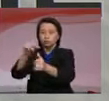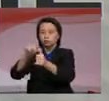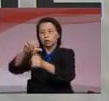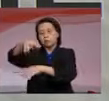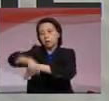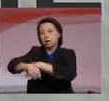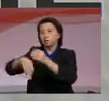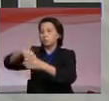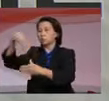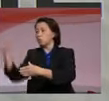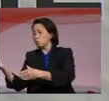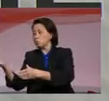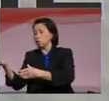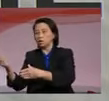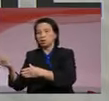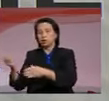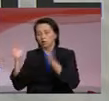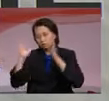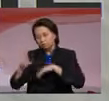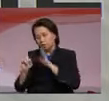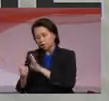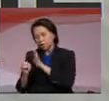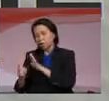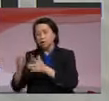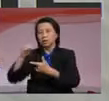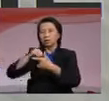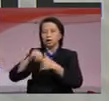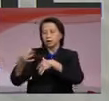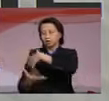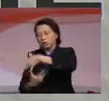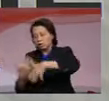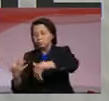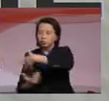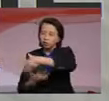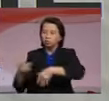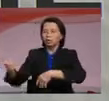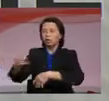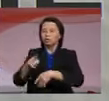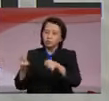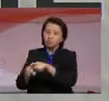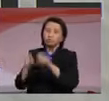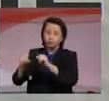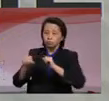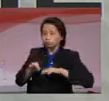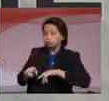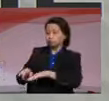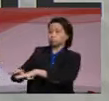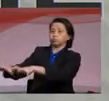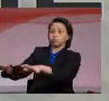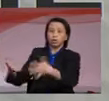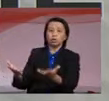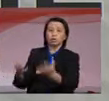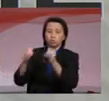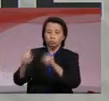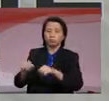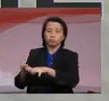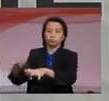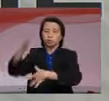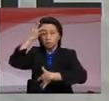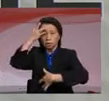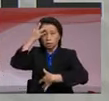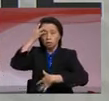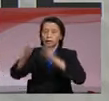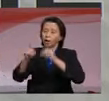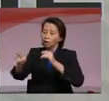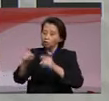malam dia orang keluar sembahyang jemaah ke ataupun bercampur gaul, mereka juga boleh menyebabkan penularan penyakit